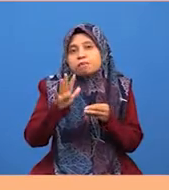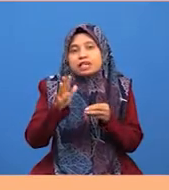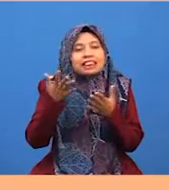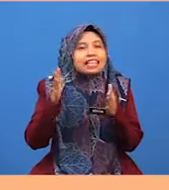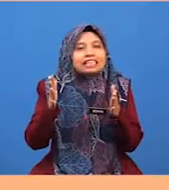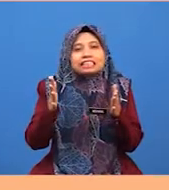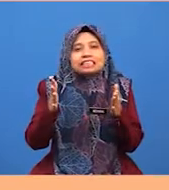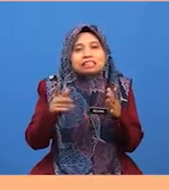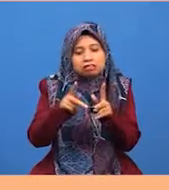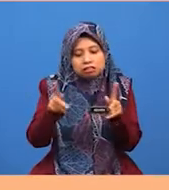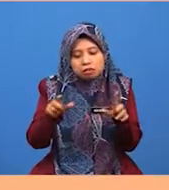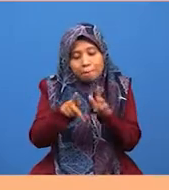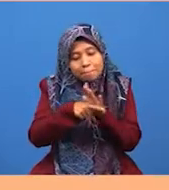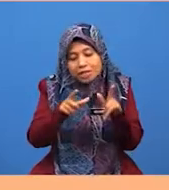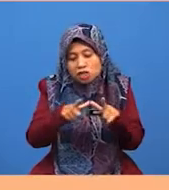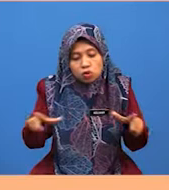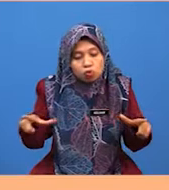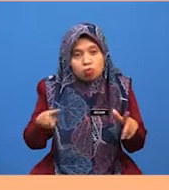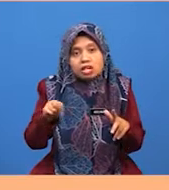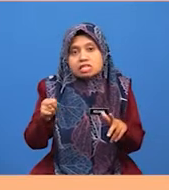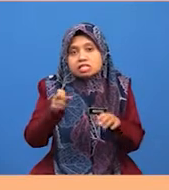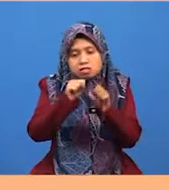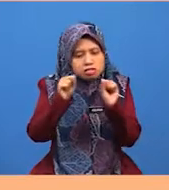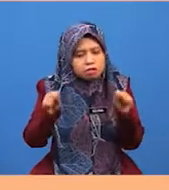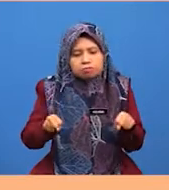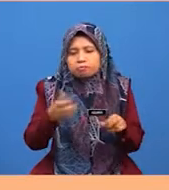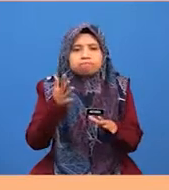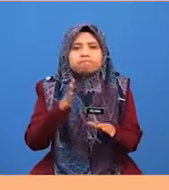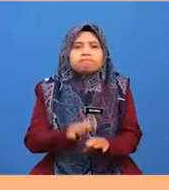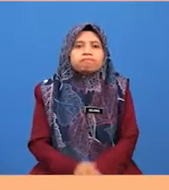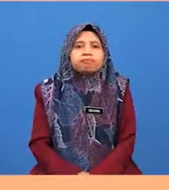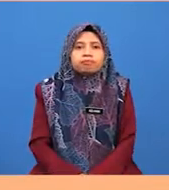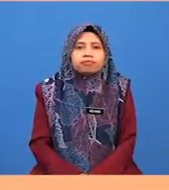ini tidak ada perluasan subjek.